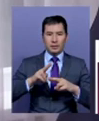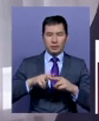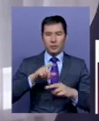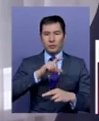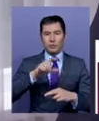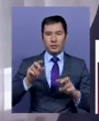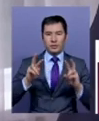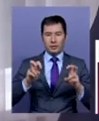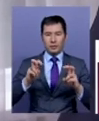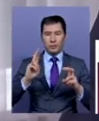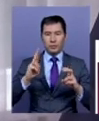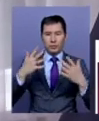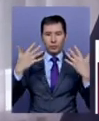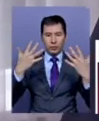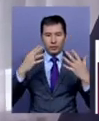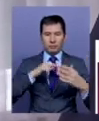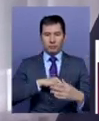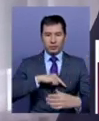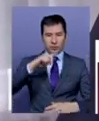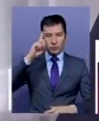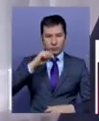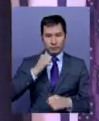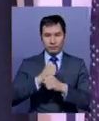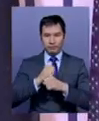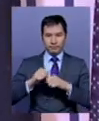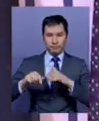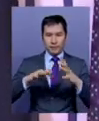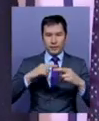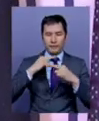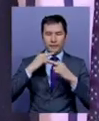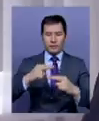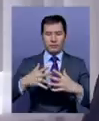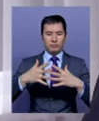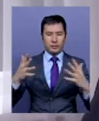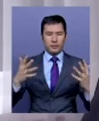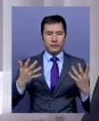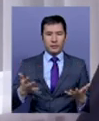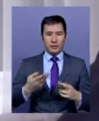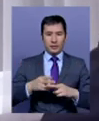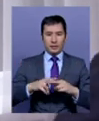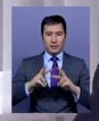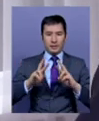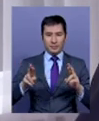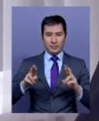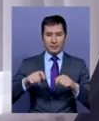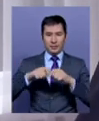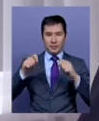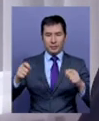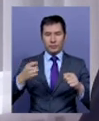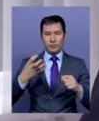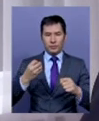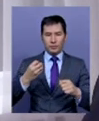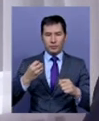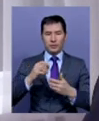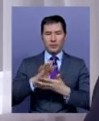бұл орталықтың жұмысы шынымен де бұл халыққа берер өте көп. Сондықтан да осындай ашылып атқан игі орталықтың